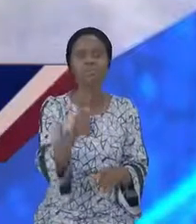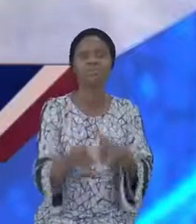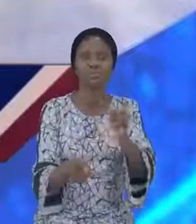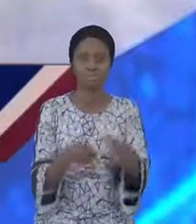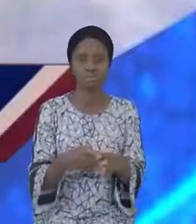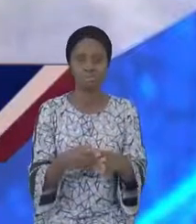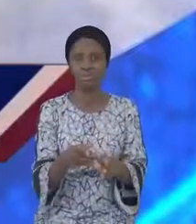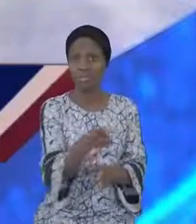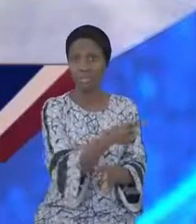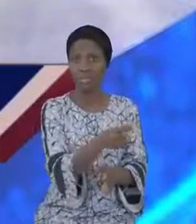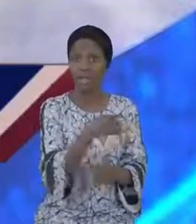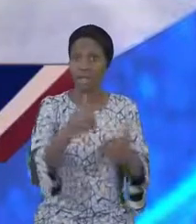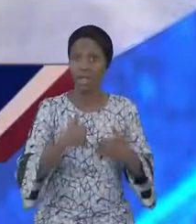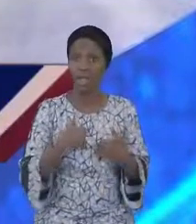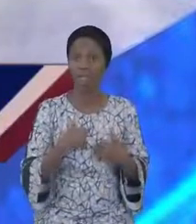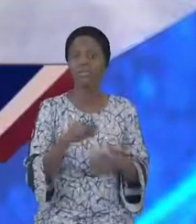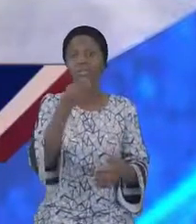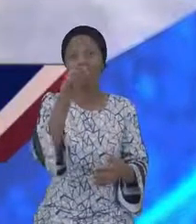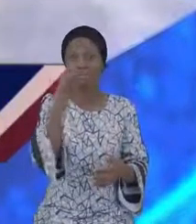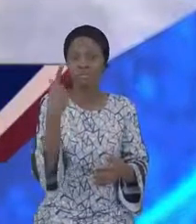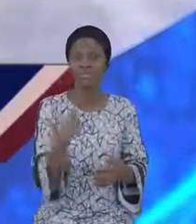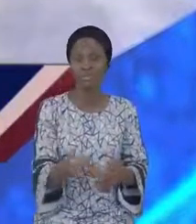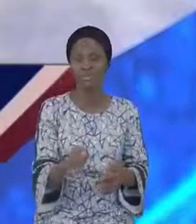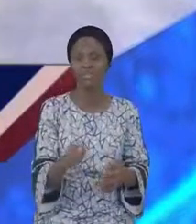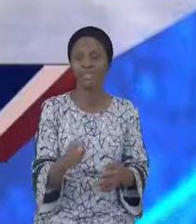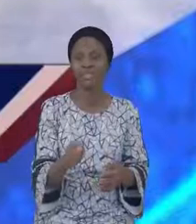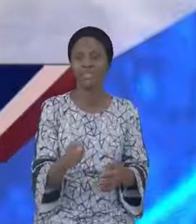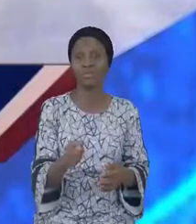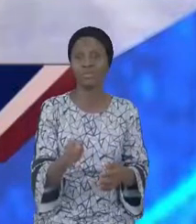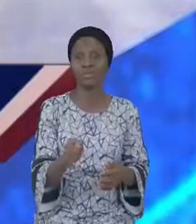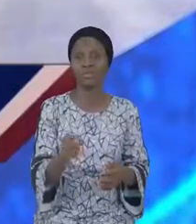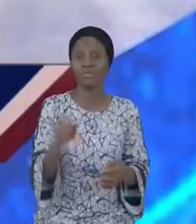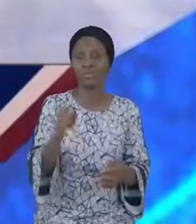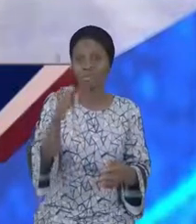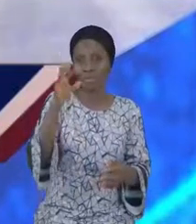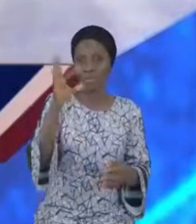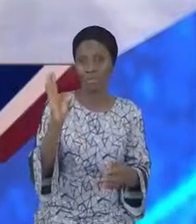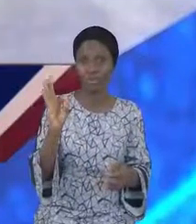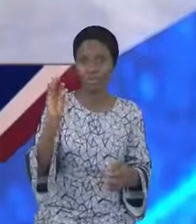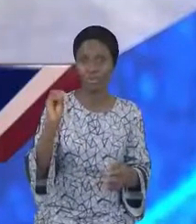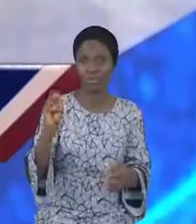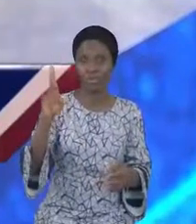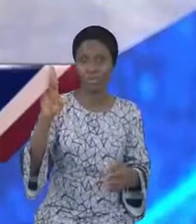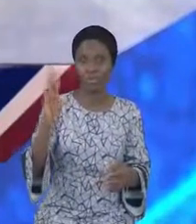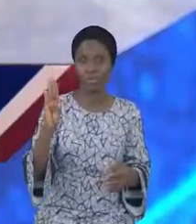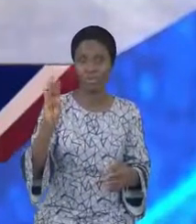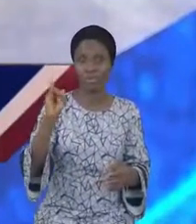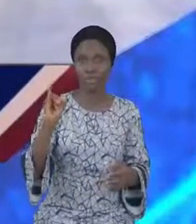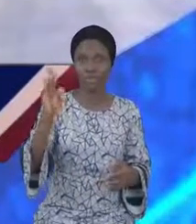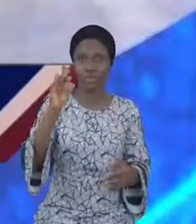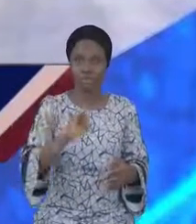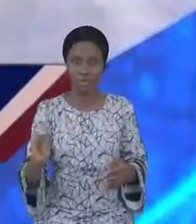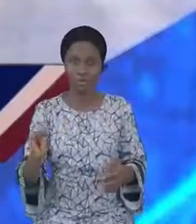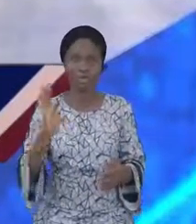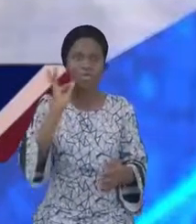Ils avaient mangé le fruit interdit, à cause de cela, ils ont perdu l'image divine, la